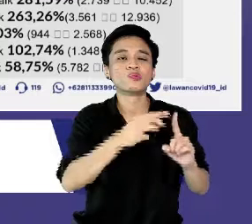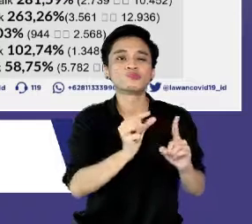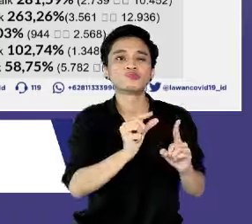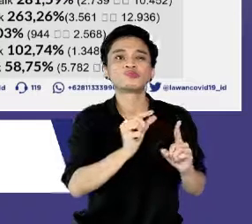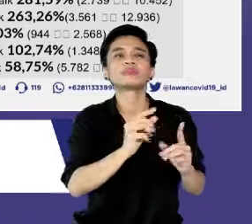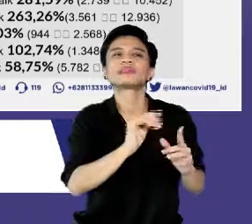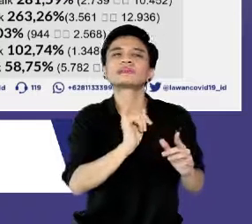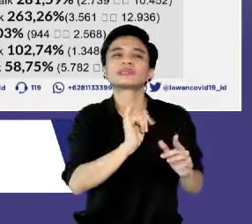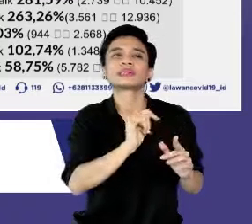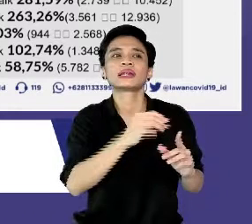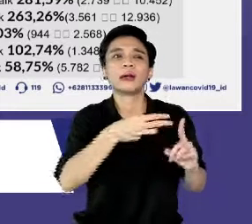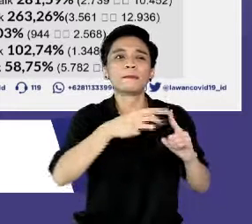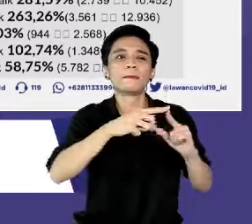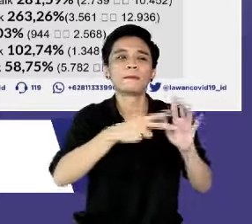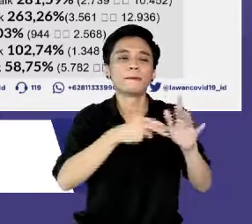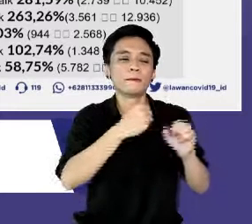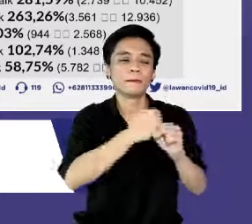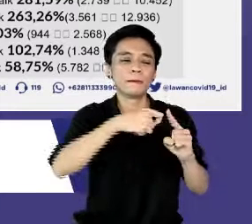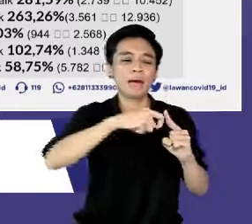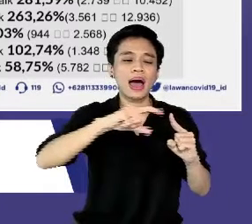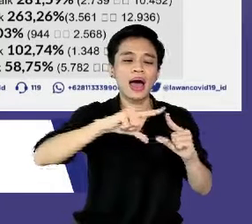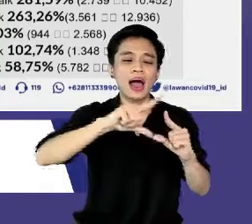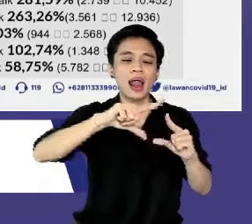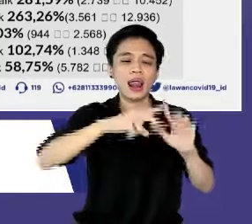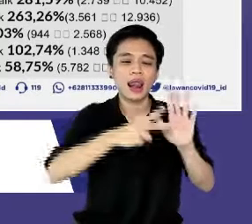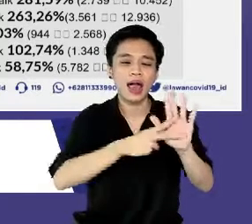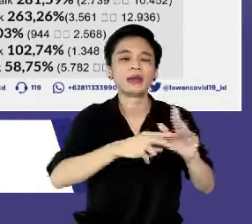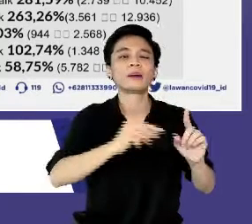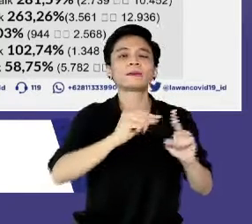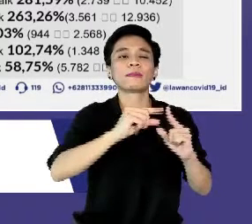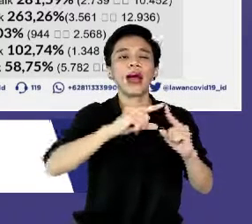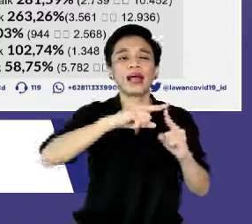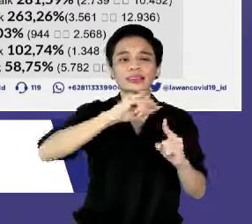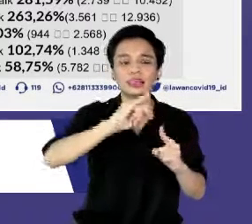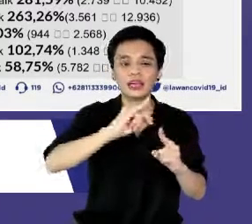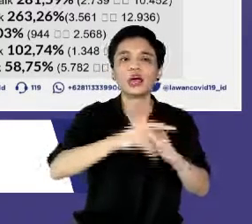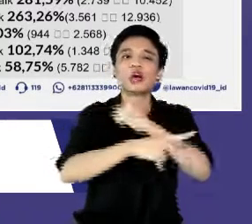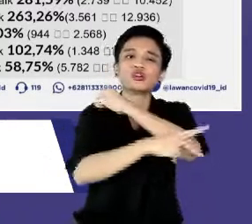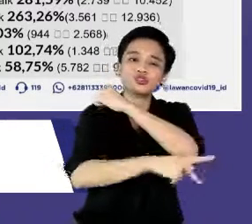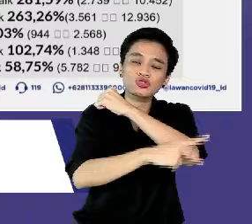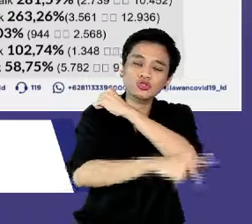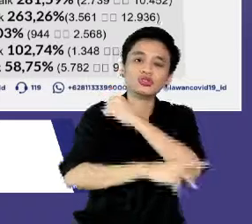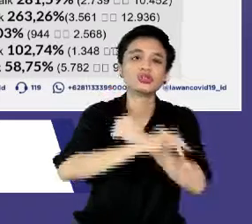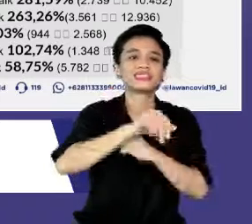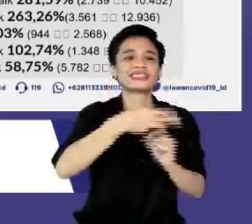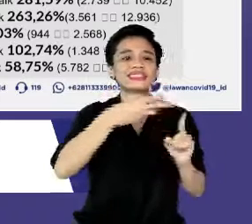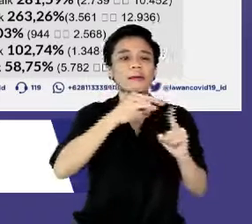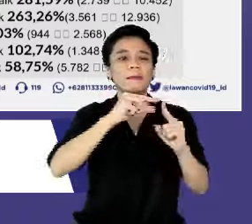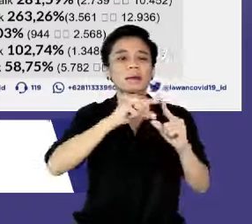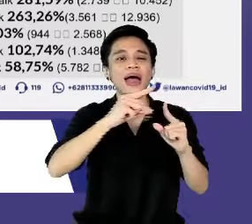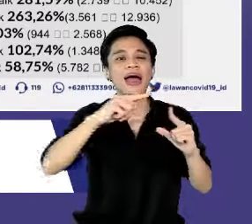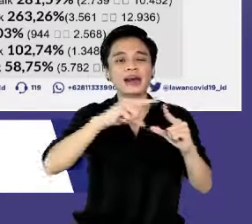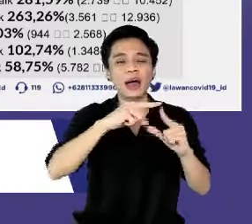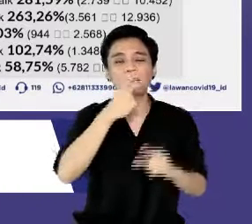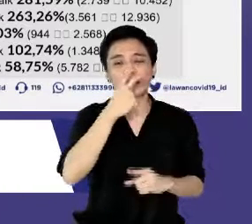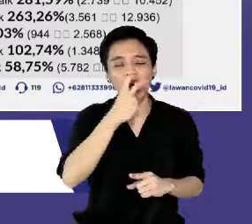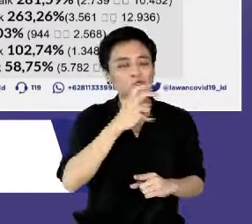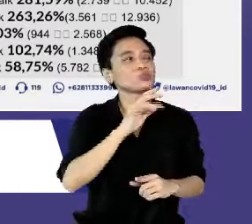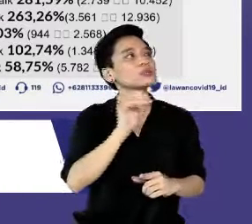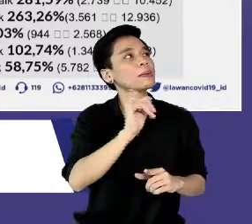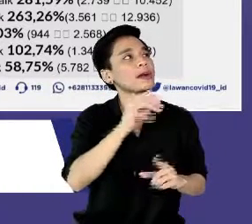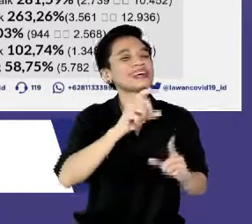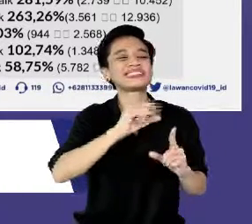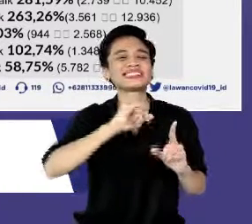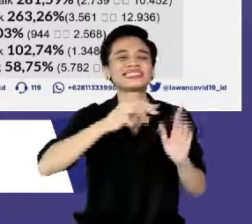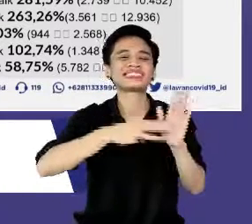seperti di Bangkalan Pati Kudus Jepara Bandung dan Kota Cimahi Hai